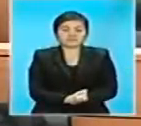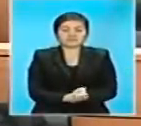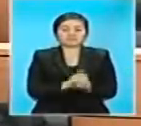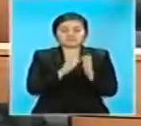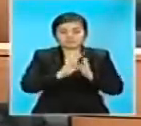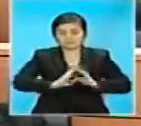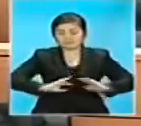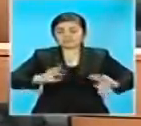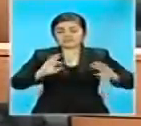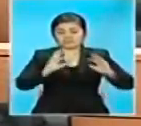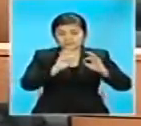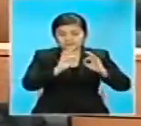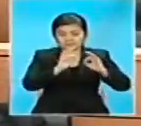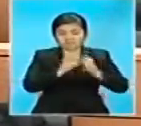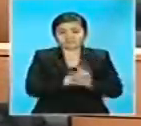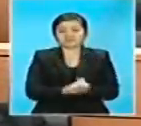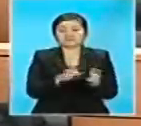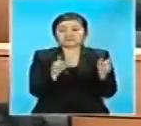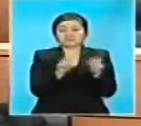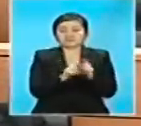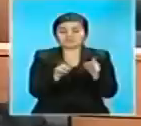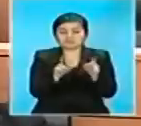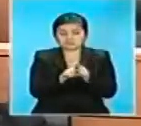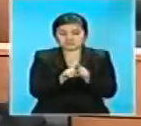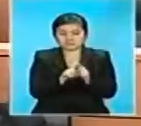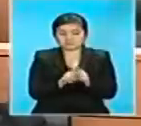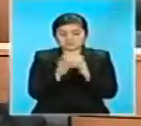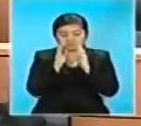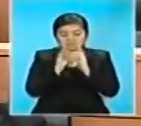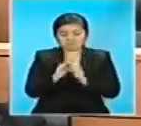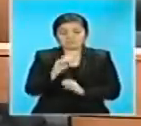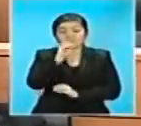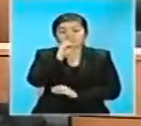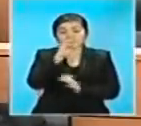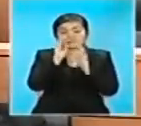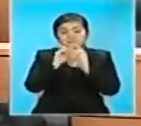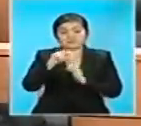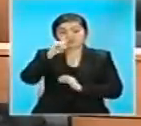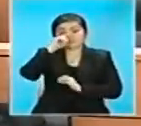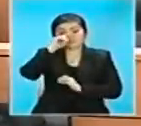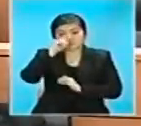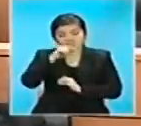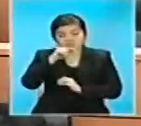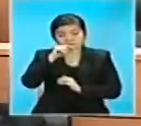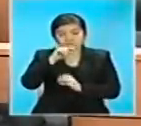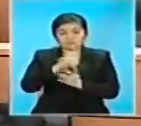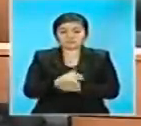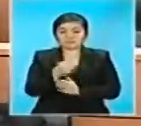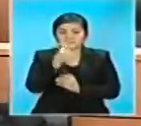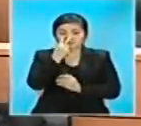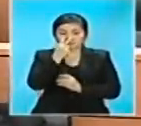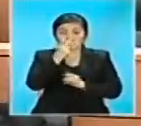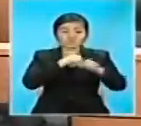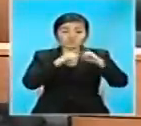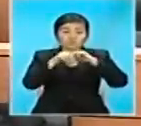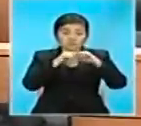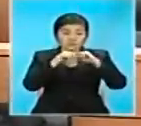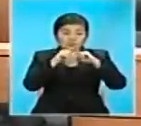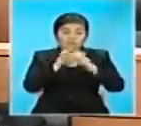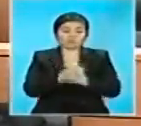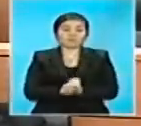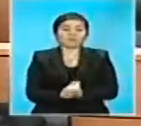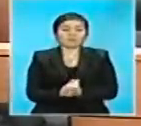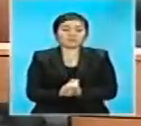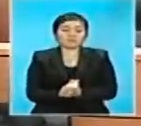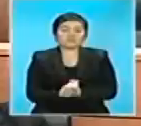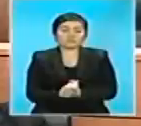ำคัญก็เหมือนที่เขาบอกว่าคนไทยชอบเชียร์มวยรองนี่ครับท่านประธานที่เคารพ